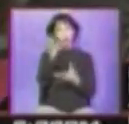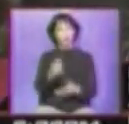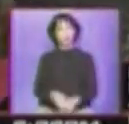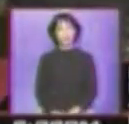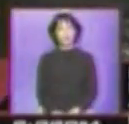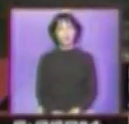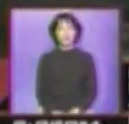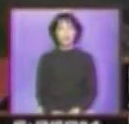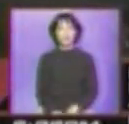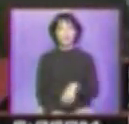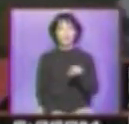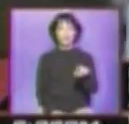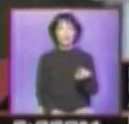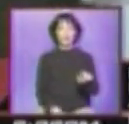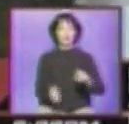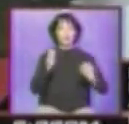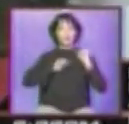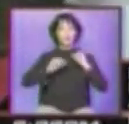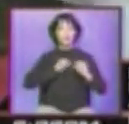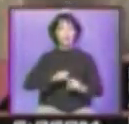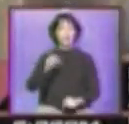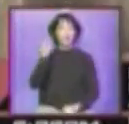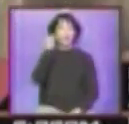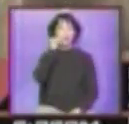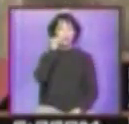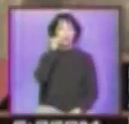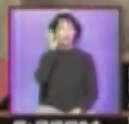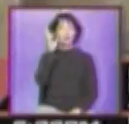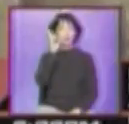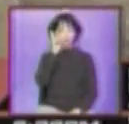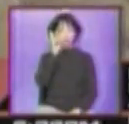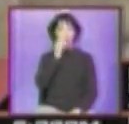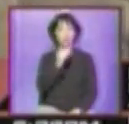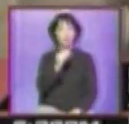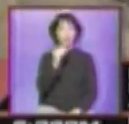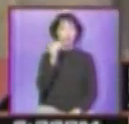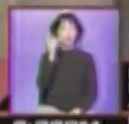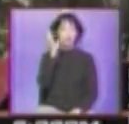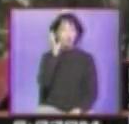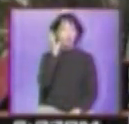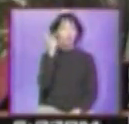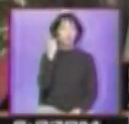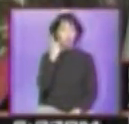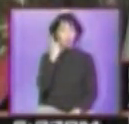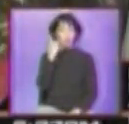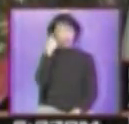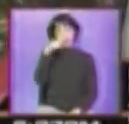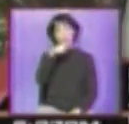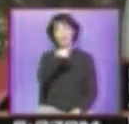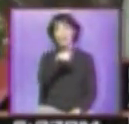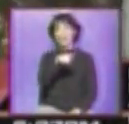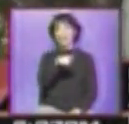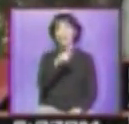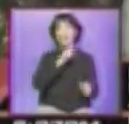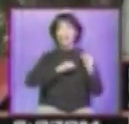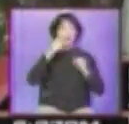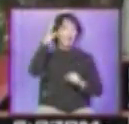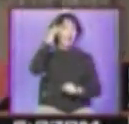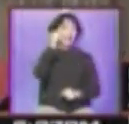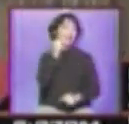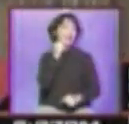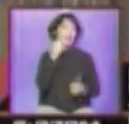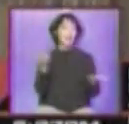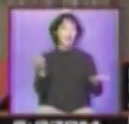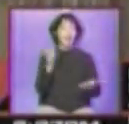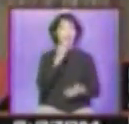nakita ang saya nila Susan Roses at Grace Poe Lamanzares habang tinatanggap ang National Artist Award para kay Fernando Poe Jr. sa Malacanang.